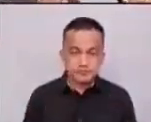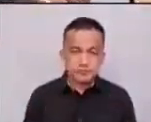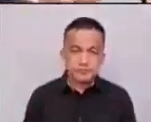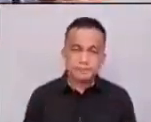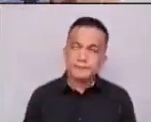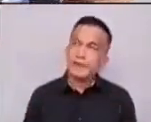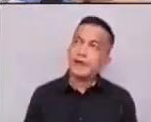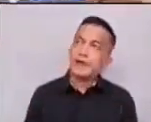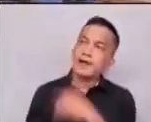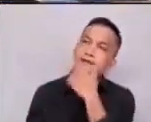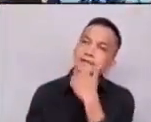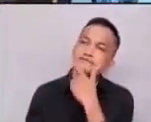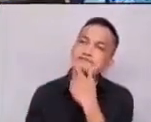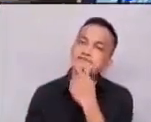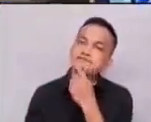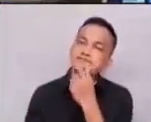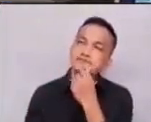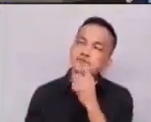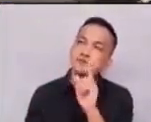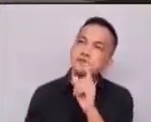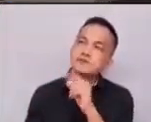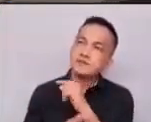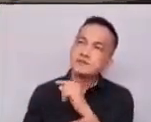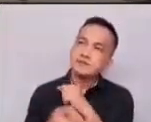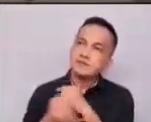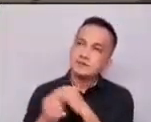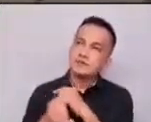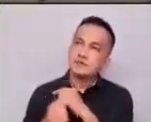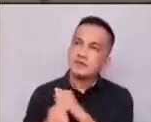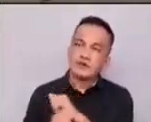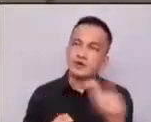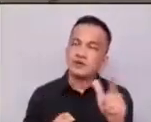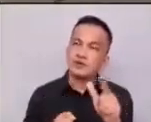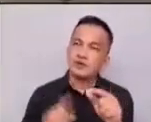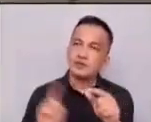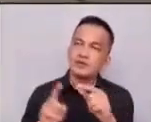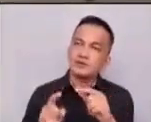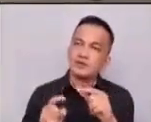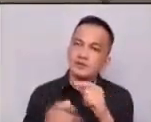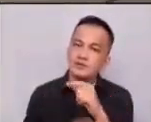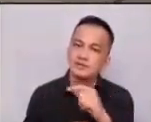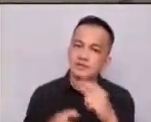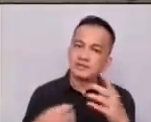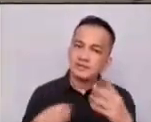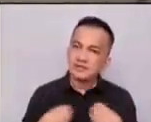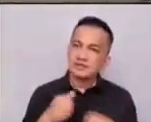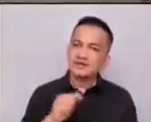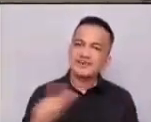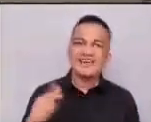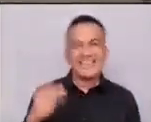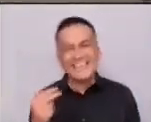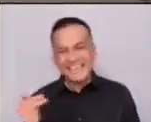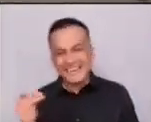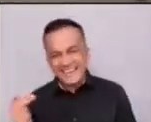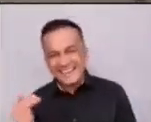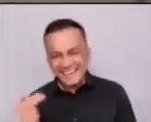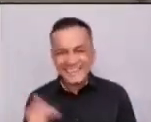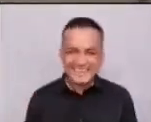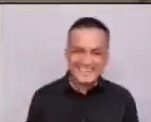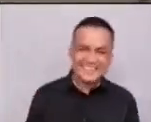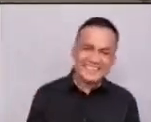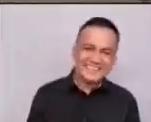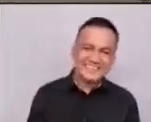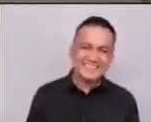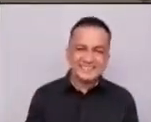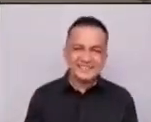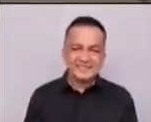What countries have invited me? All. What countries will I accept? All. Kaya marami pa tayong ganito. Can you just name